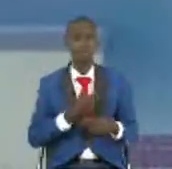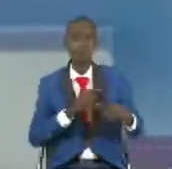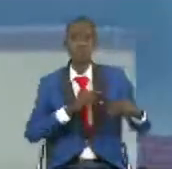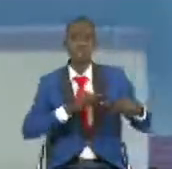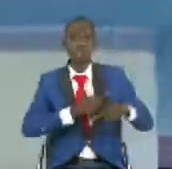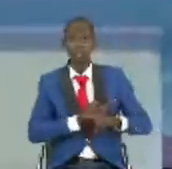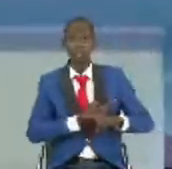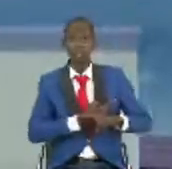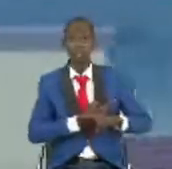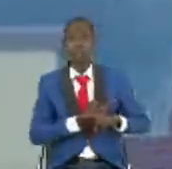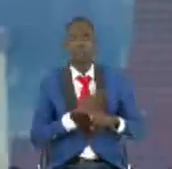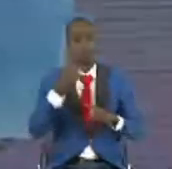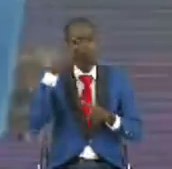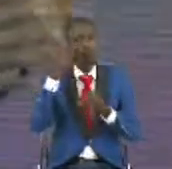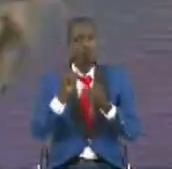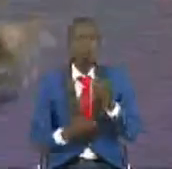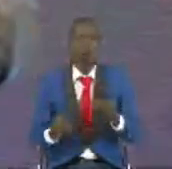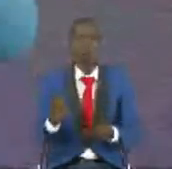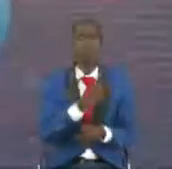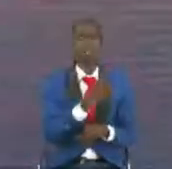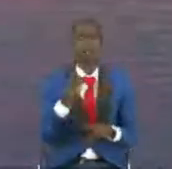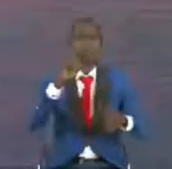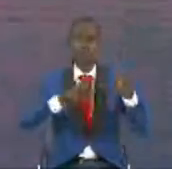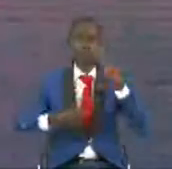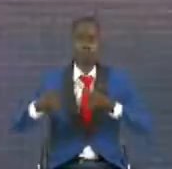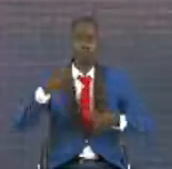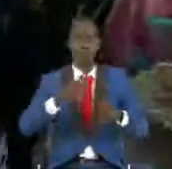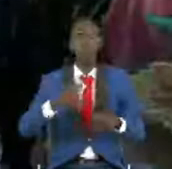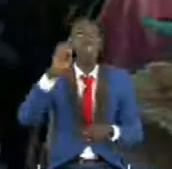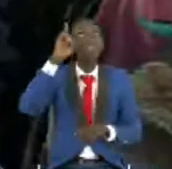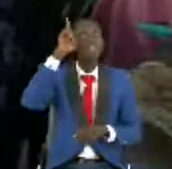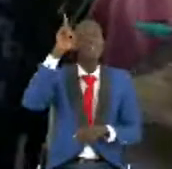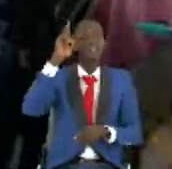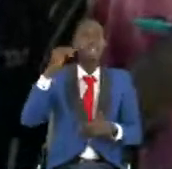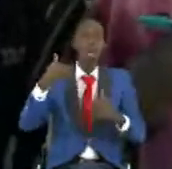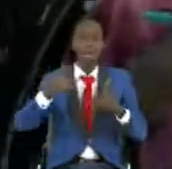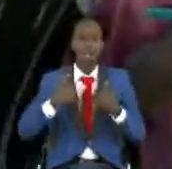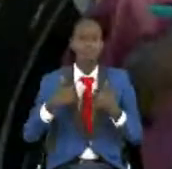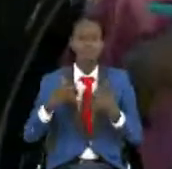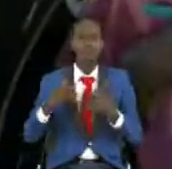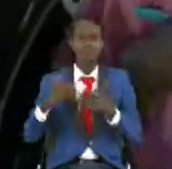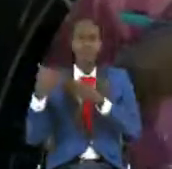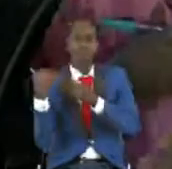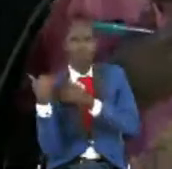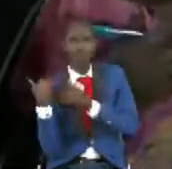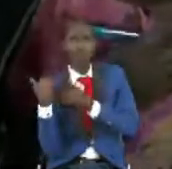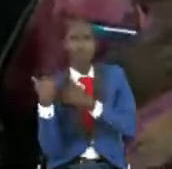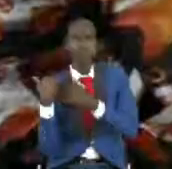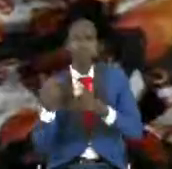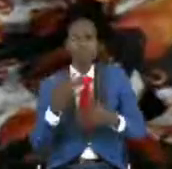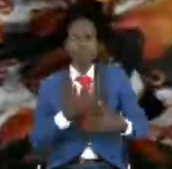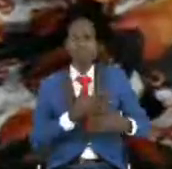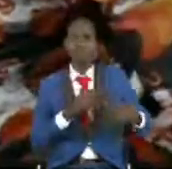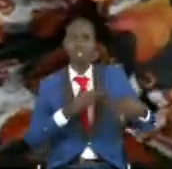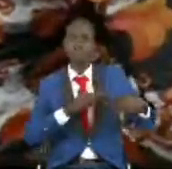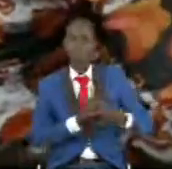pour tout le monde. Nous allons rendre ça personnel. Ce sont mes souffrances qu'il a portées. Pourquoi ne pas le dire